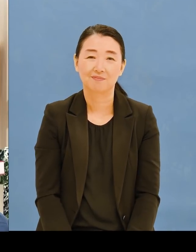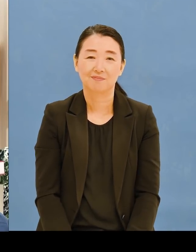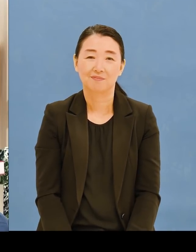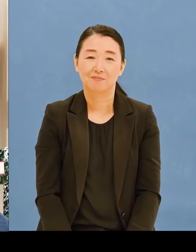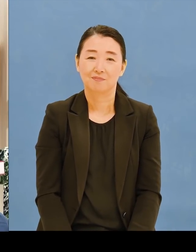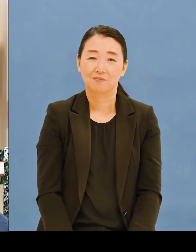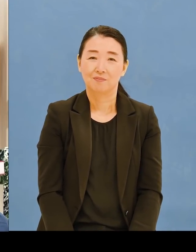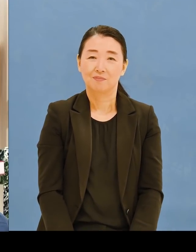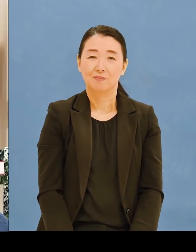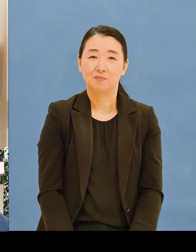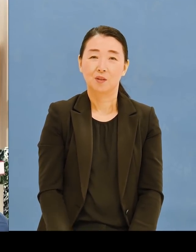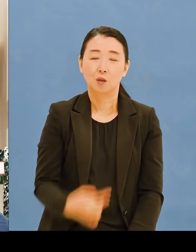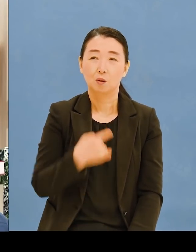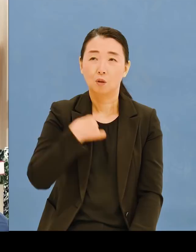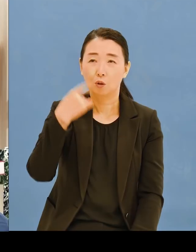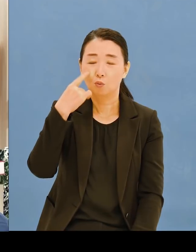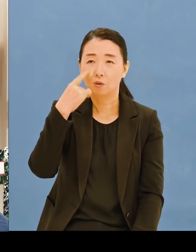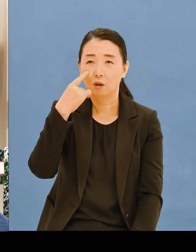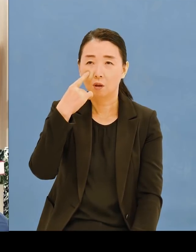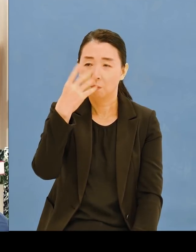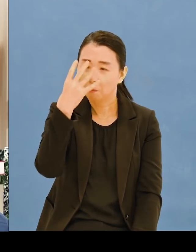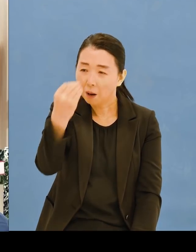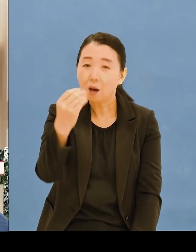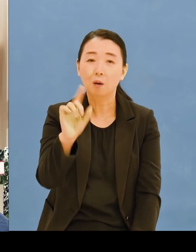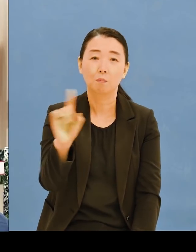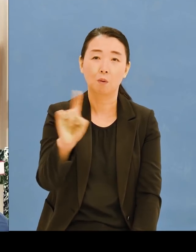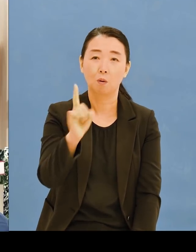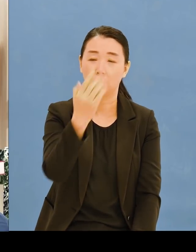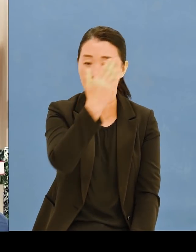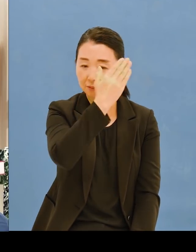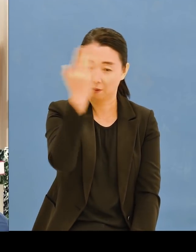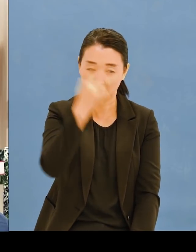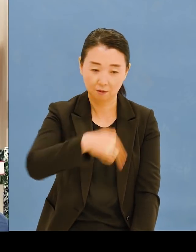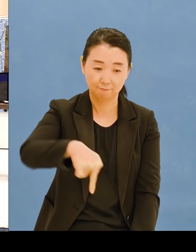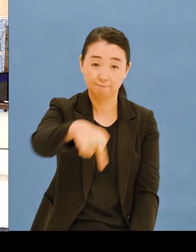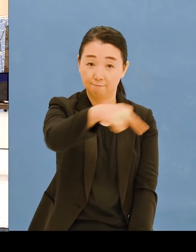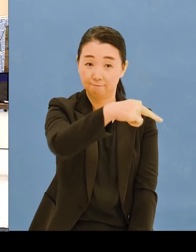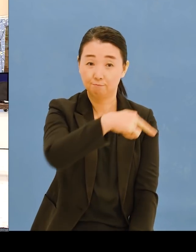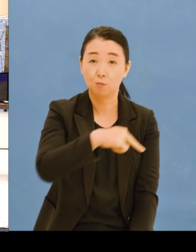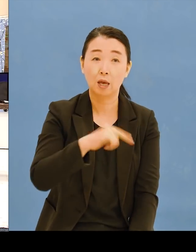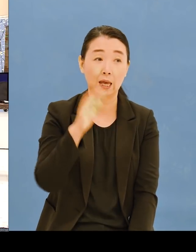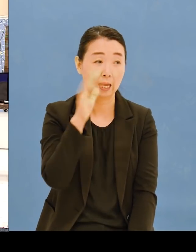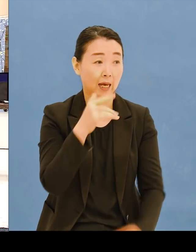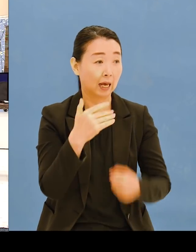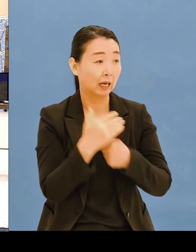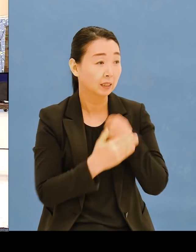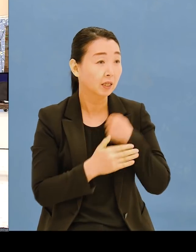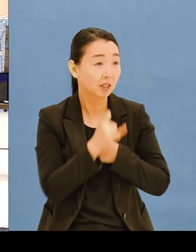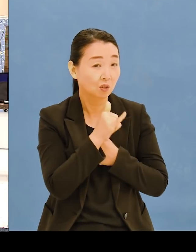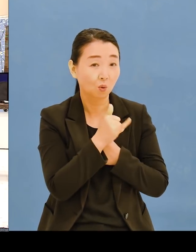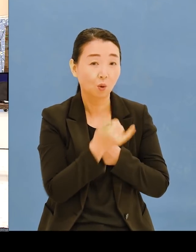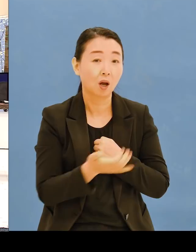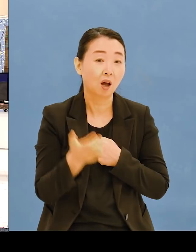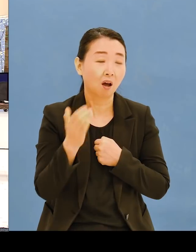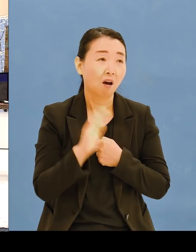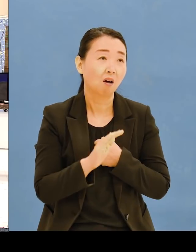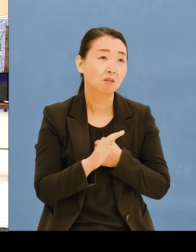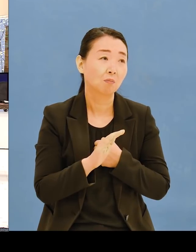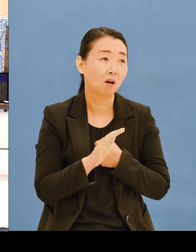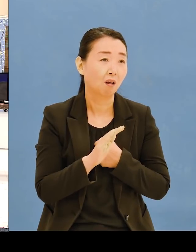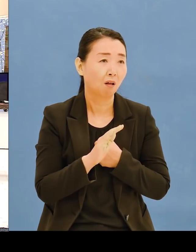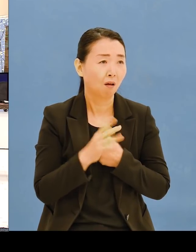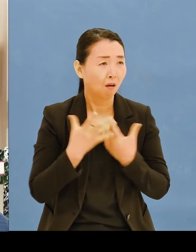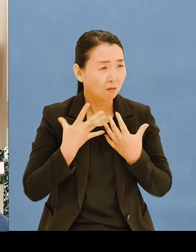제가 제 눈에 계속 들어오는 현상이 뭐였냐면 청년들이 네. 이렇게 은혜를 받다가도 네. 쉽게